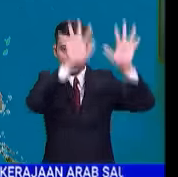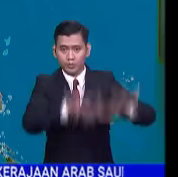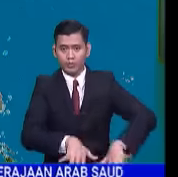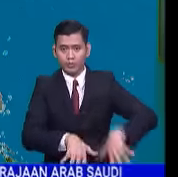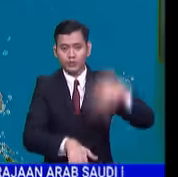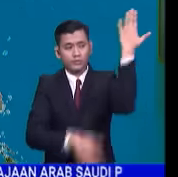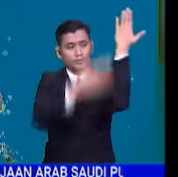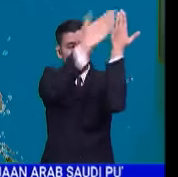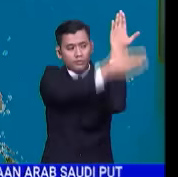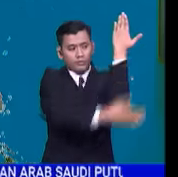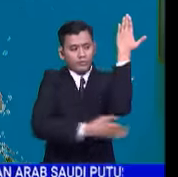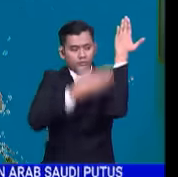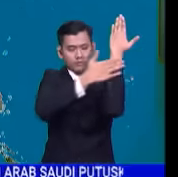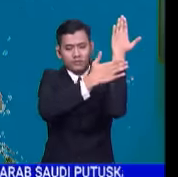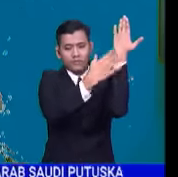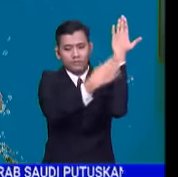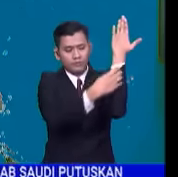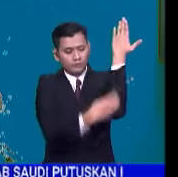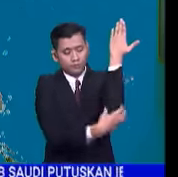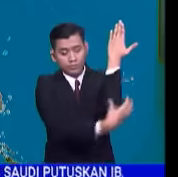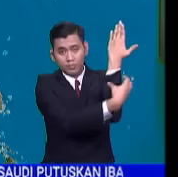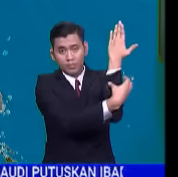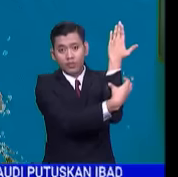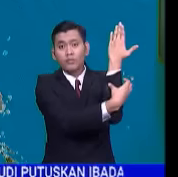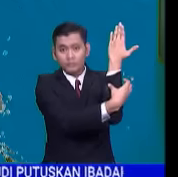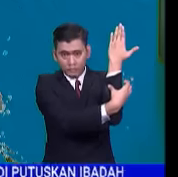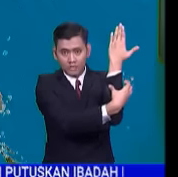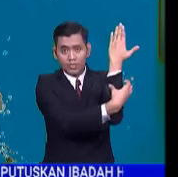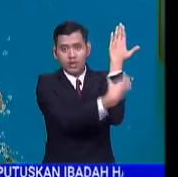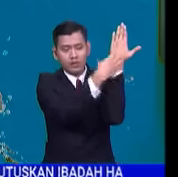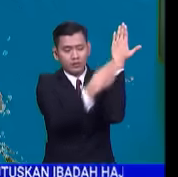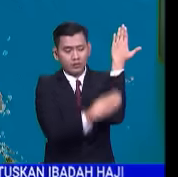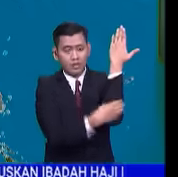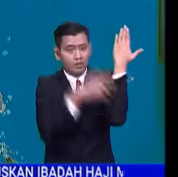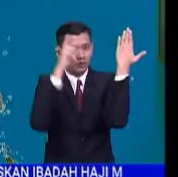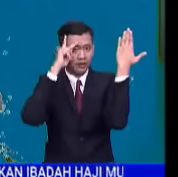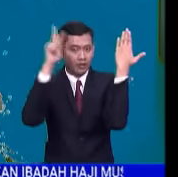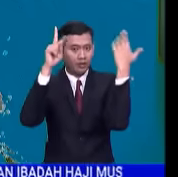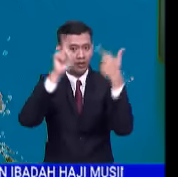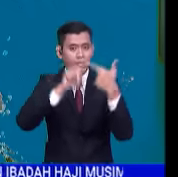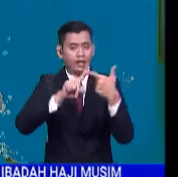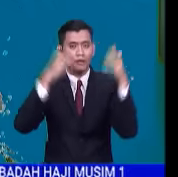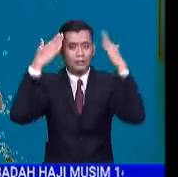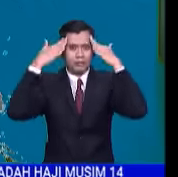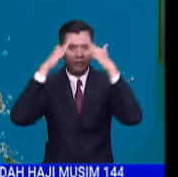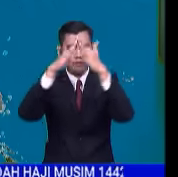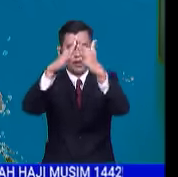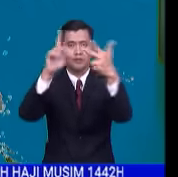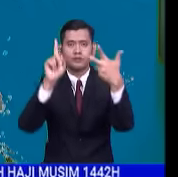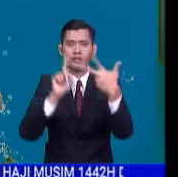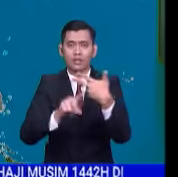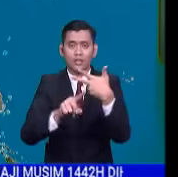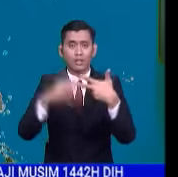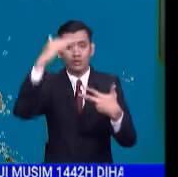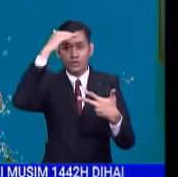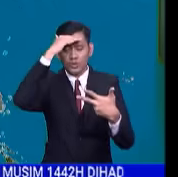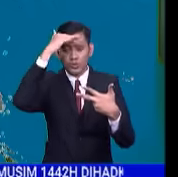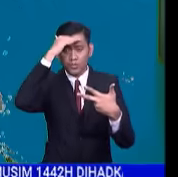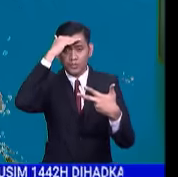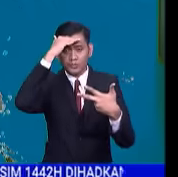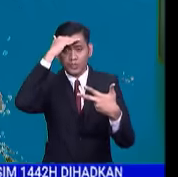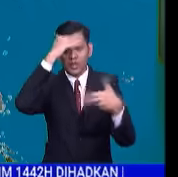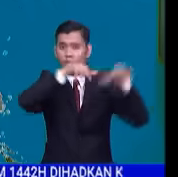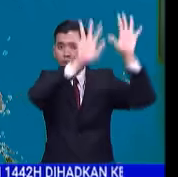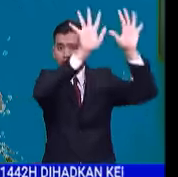berlaku di satu dua tempat melibatkan kawasan di sekitar Kelantan, Pahang dan juga Johor.